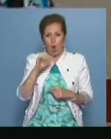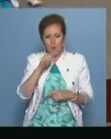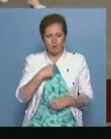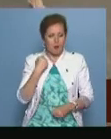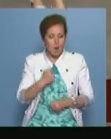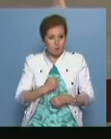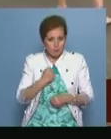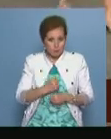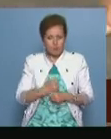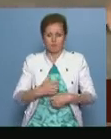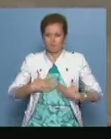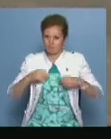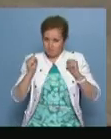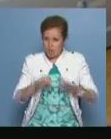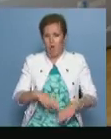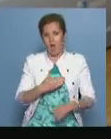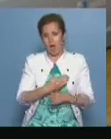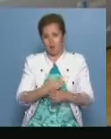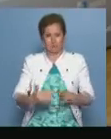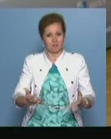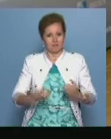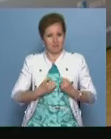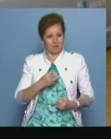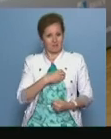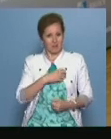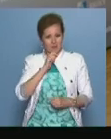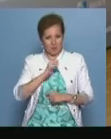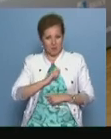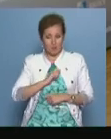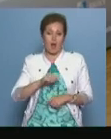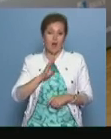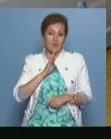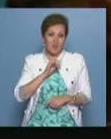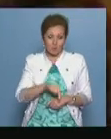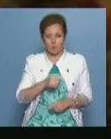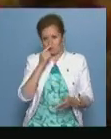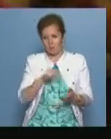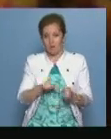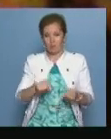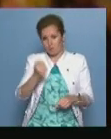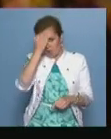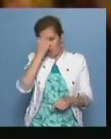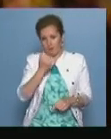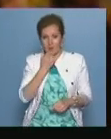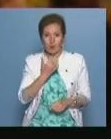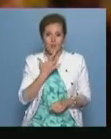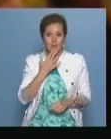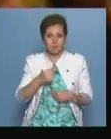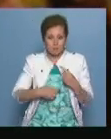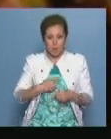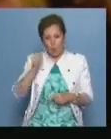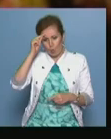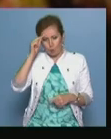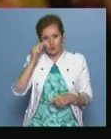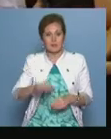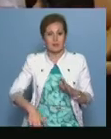работаешь и потом получаешь заслуженную награду. А вот Анастасия Гущина попала сюда благодаря иностранным языкам. Девушка учит их с детства, свободно